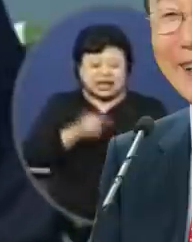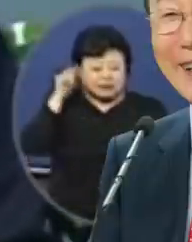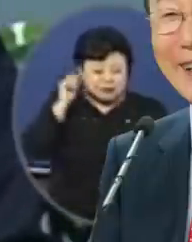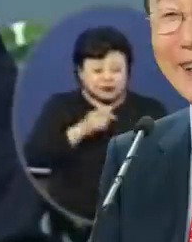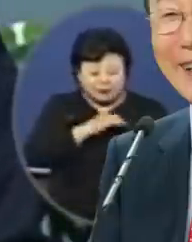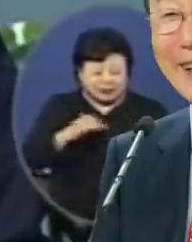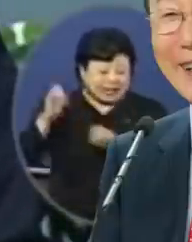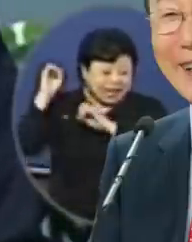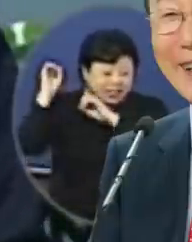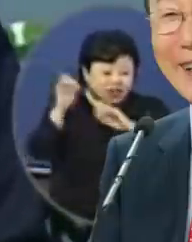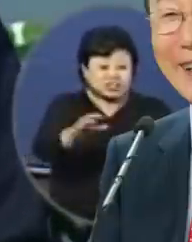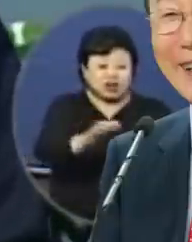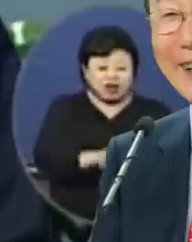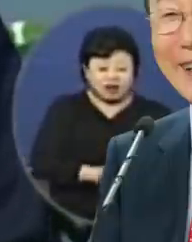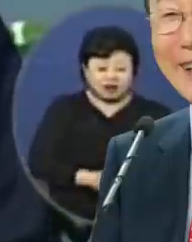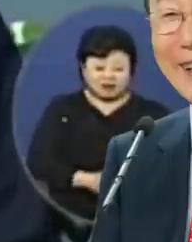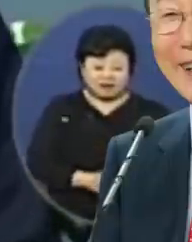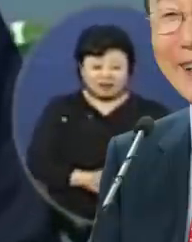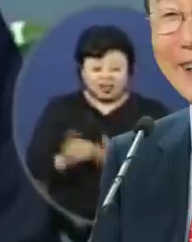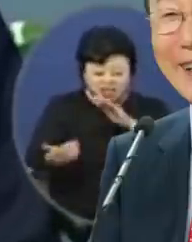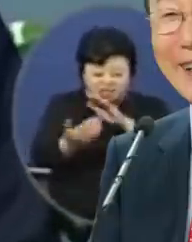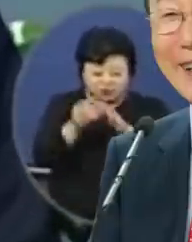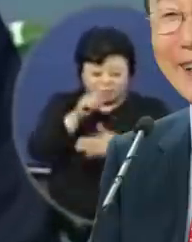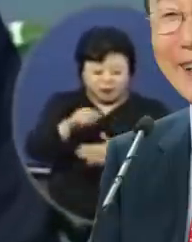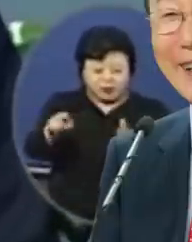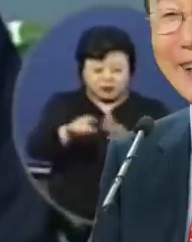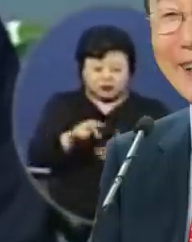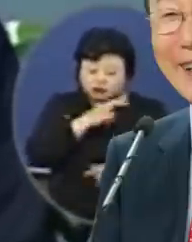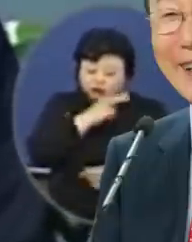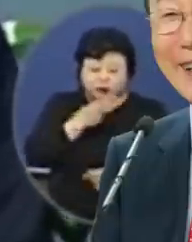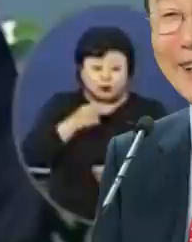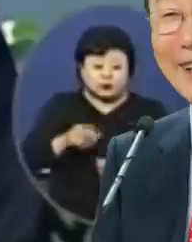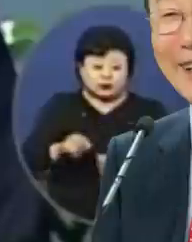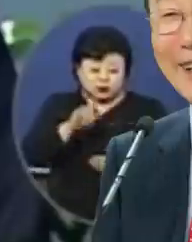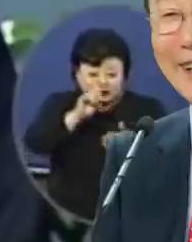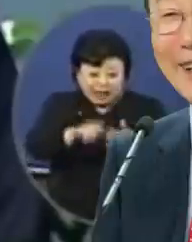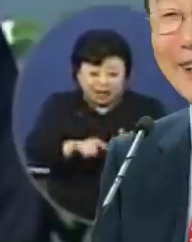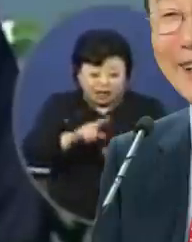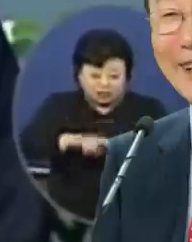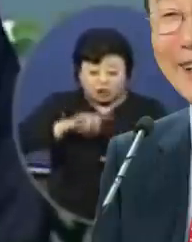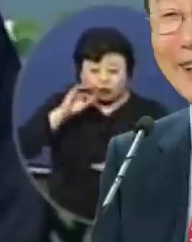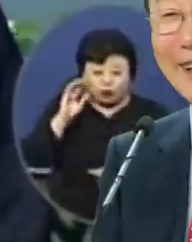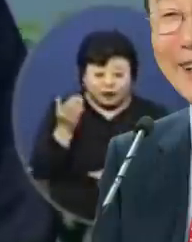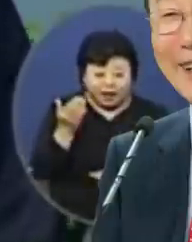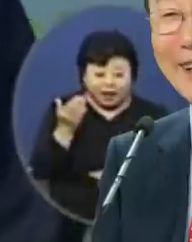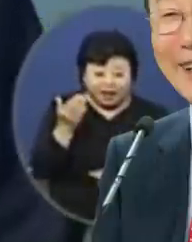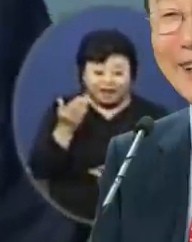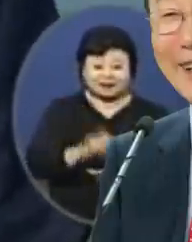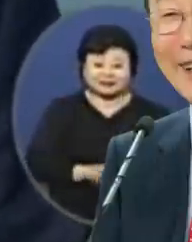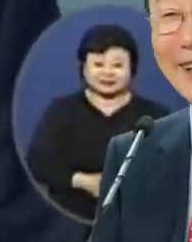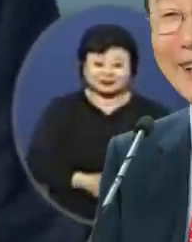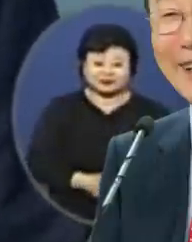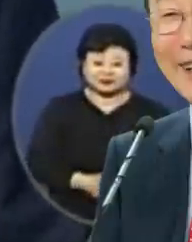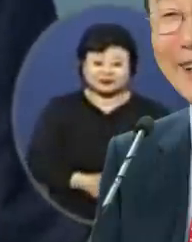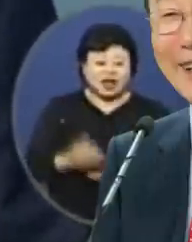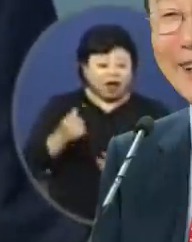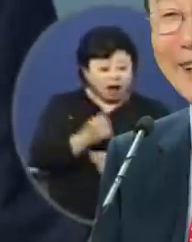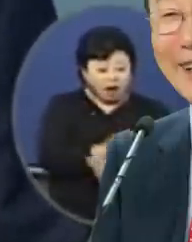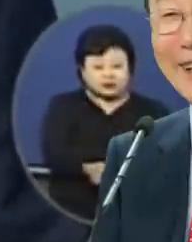저 바다에 던지라 하고 그것이 이룰 줄 마음에 믿고 의심하지 않으면 그대로 된다.